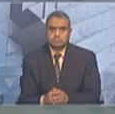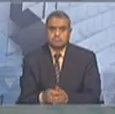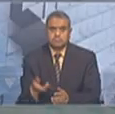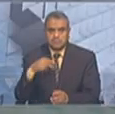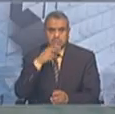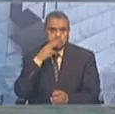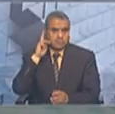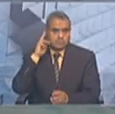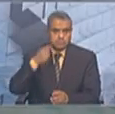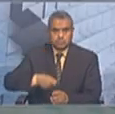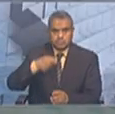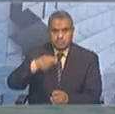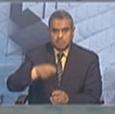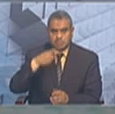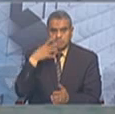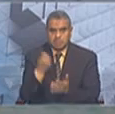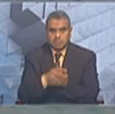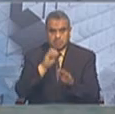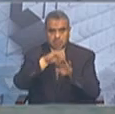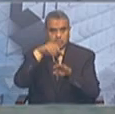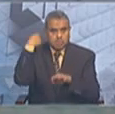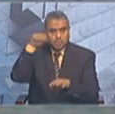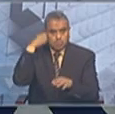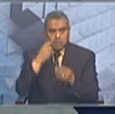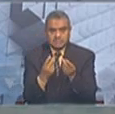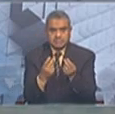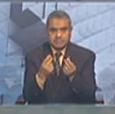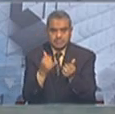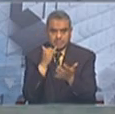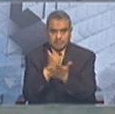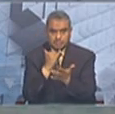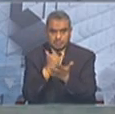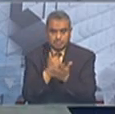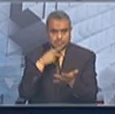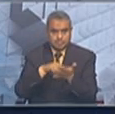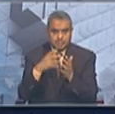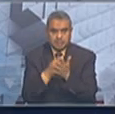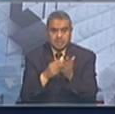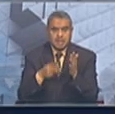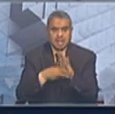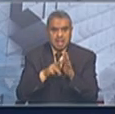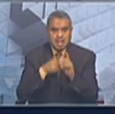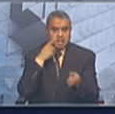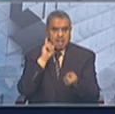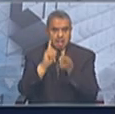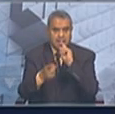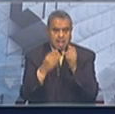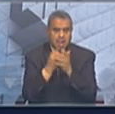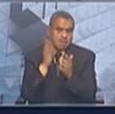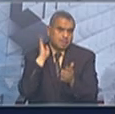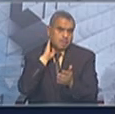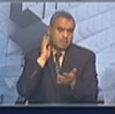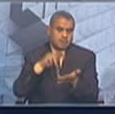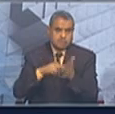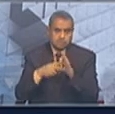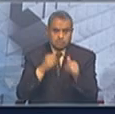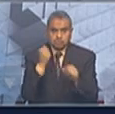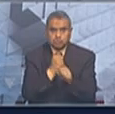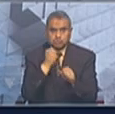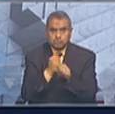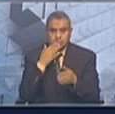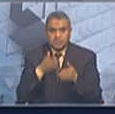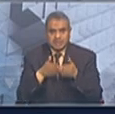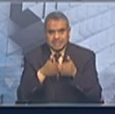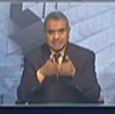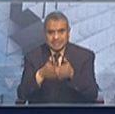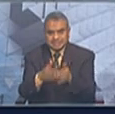أهلا بكم. وجه وزير المالية محمد معيد باتخاذ حزمة من الإجراءات الجديدة التي تضمن سرعة التعامل مع الحاويات